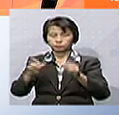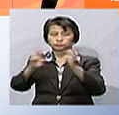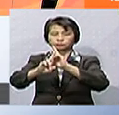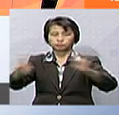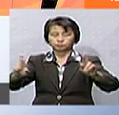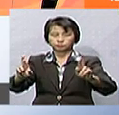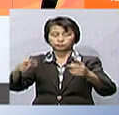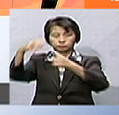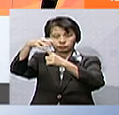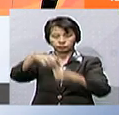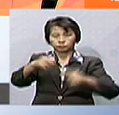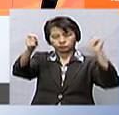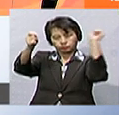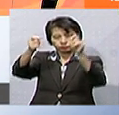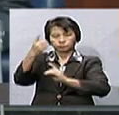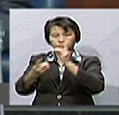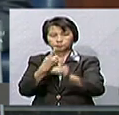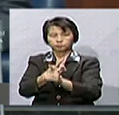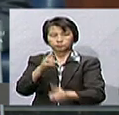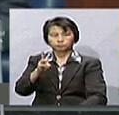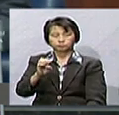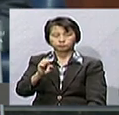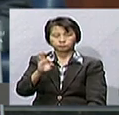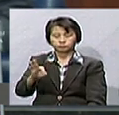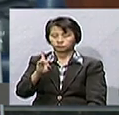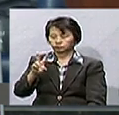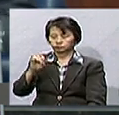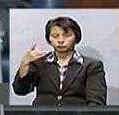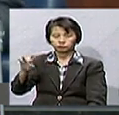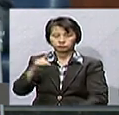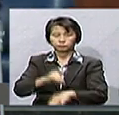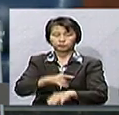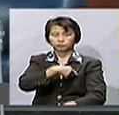persiapan menjelang kejohanan badminton dunia BWF 2018 di Nanjing, China.